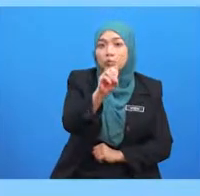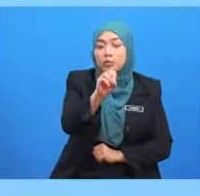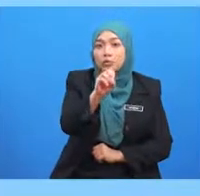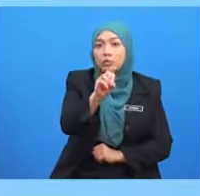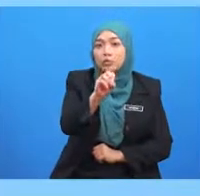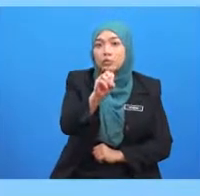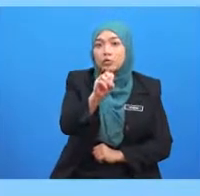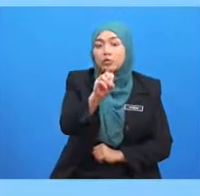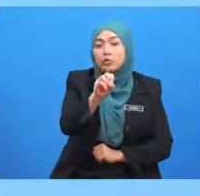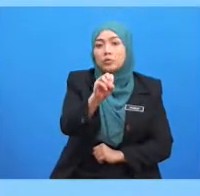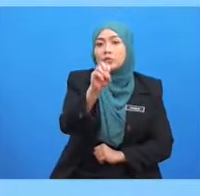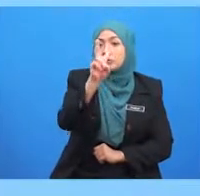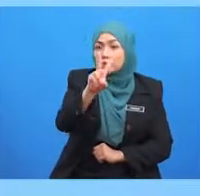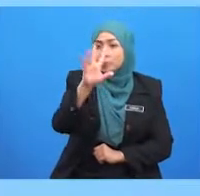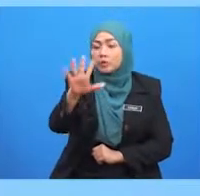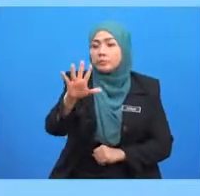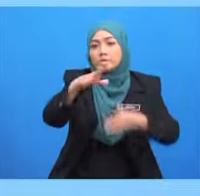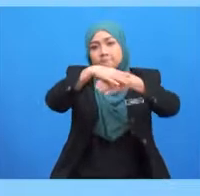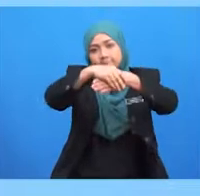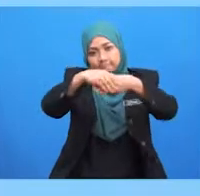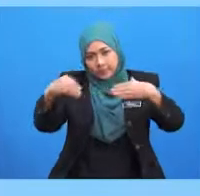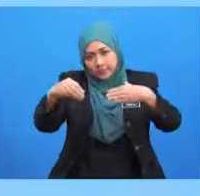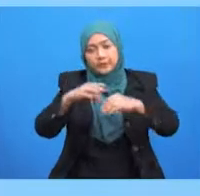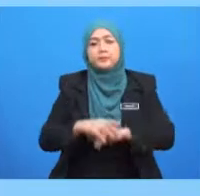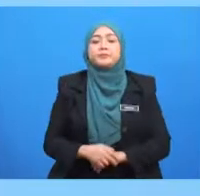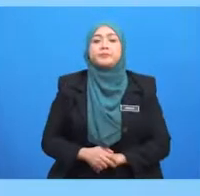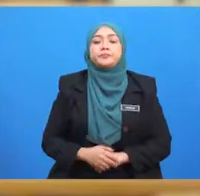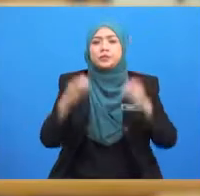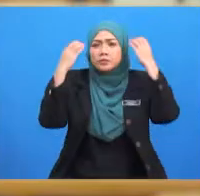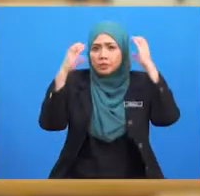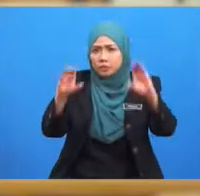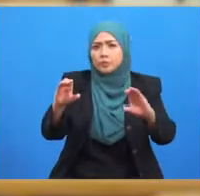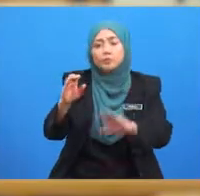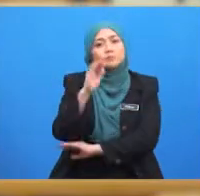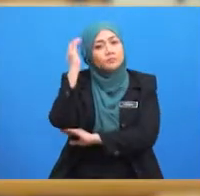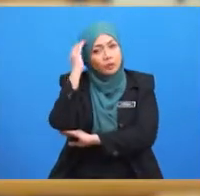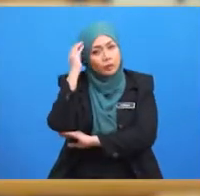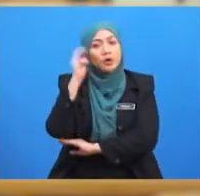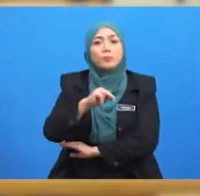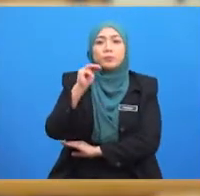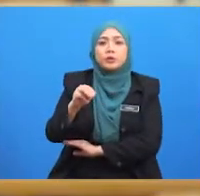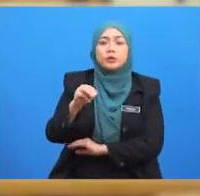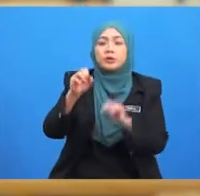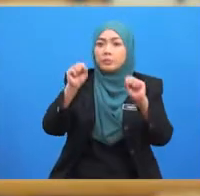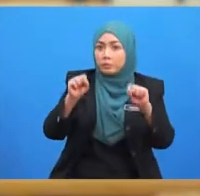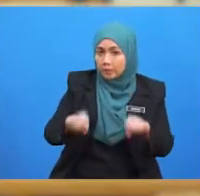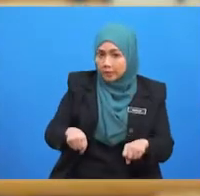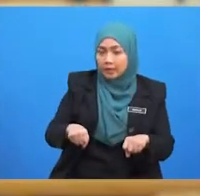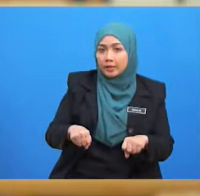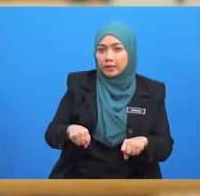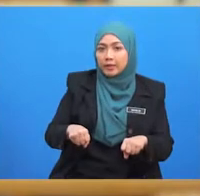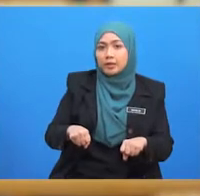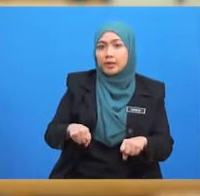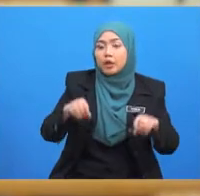2025 Ringgit Malaysia sego pasti murid-murid sudah mulai Mahir dalam